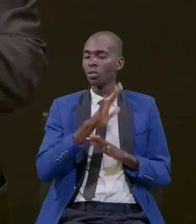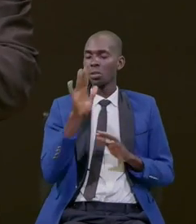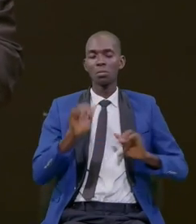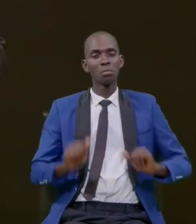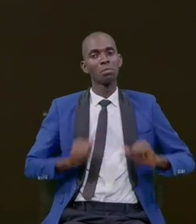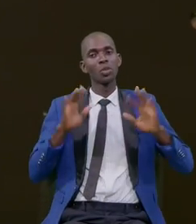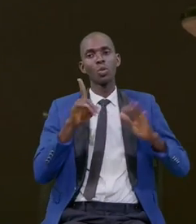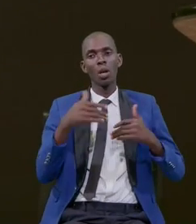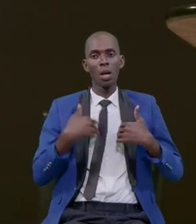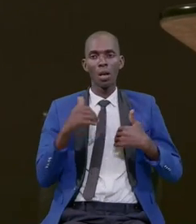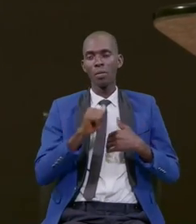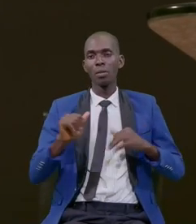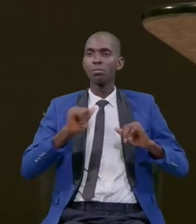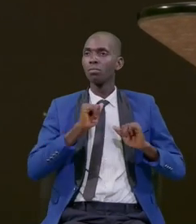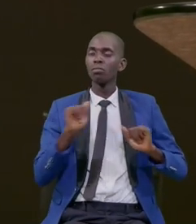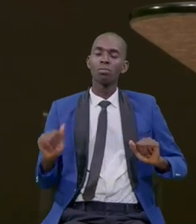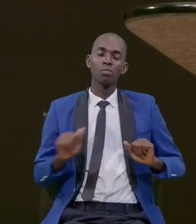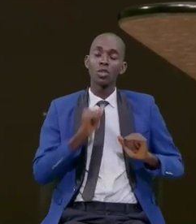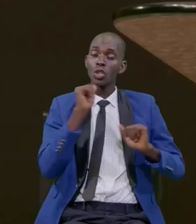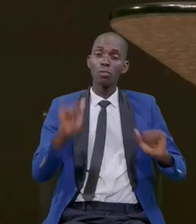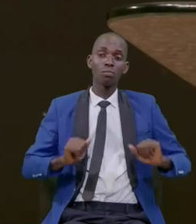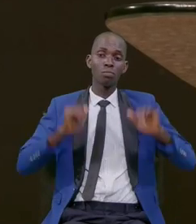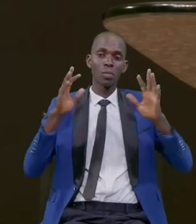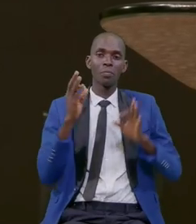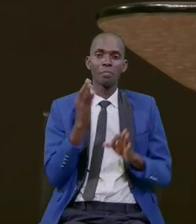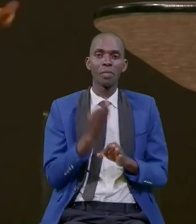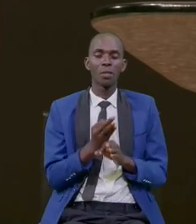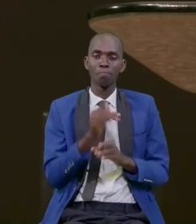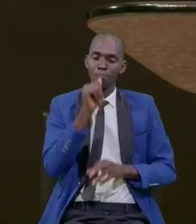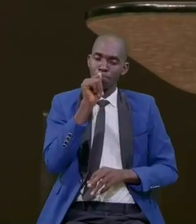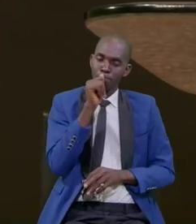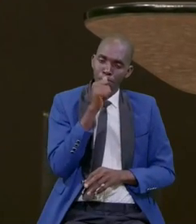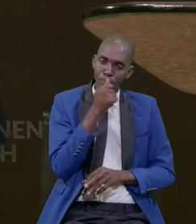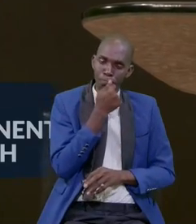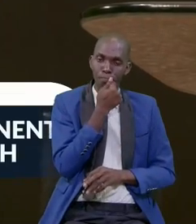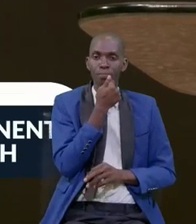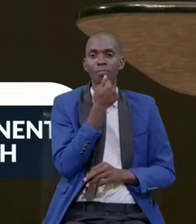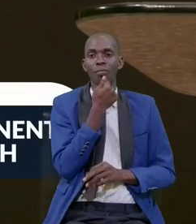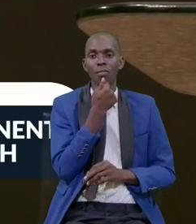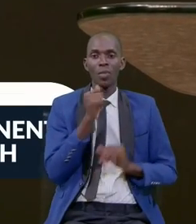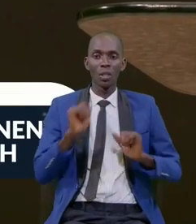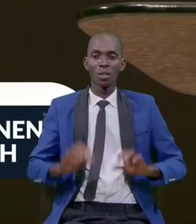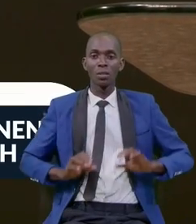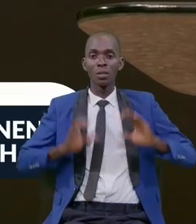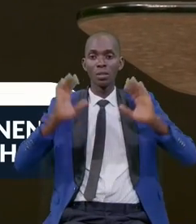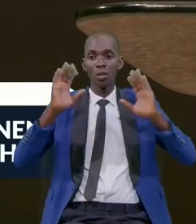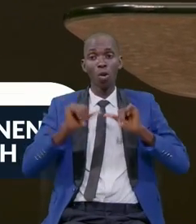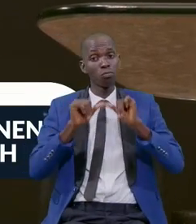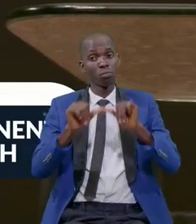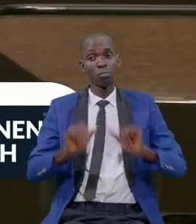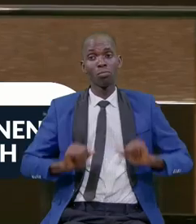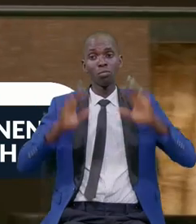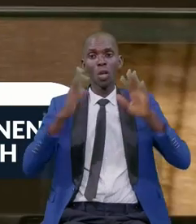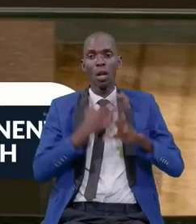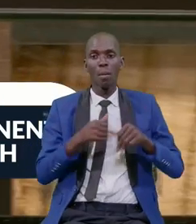résilient, avoir une foi ferme. Endurer la consécration et les caractéristiques permanentes